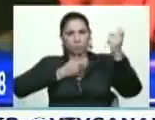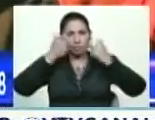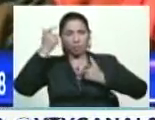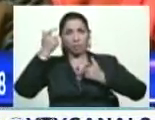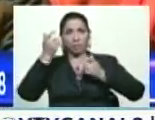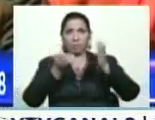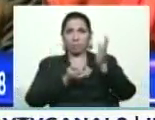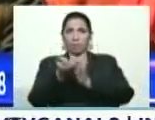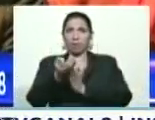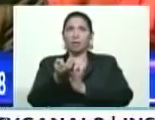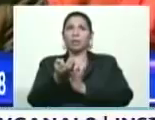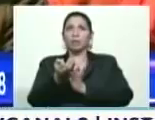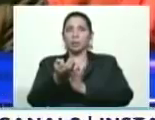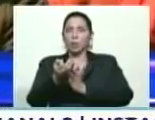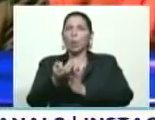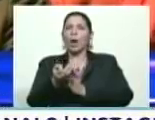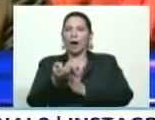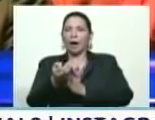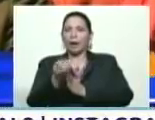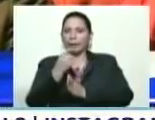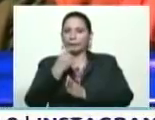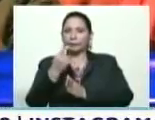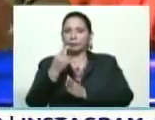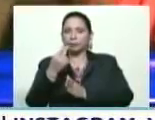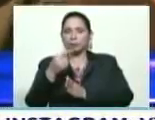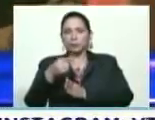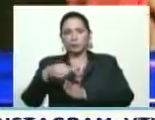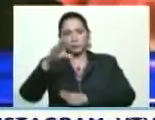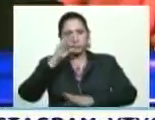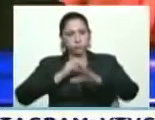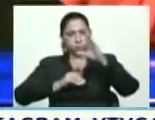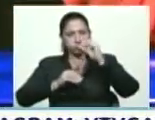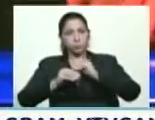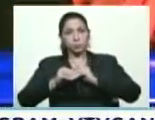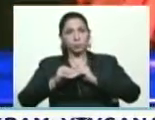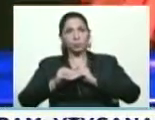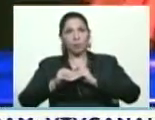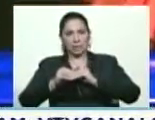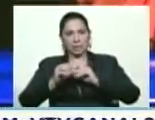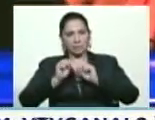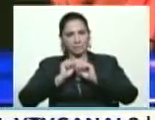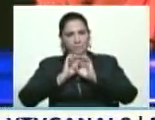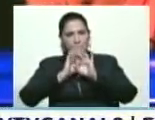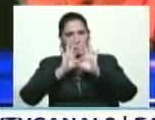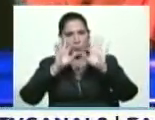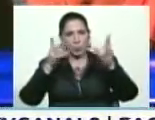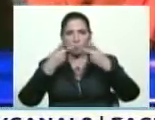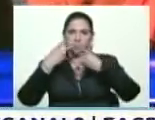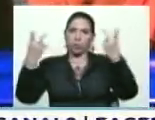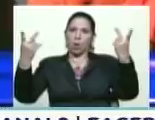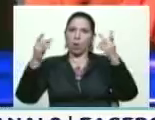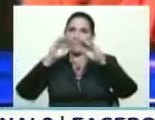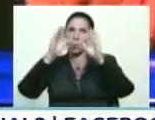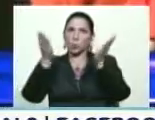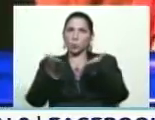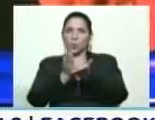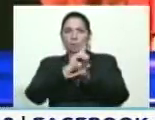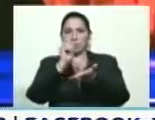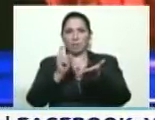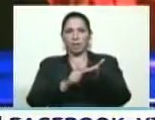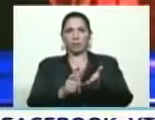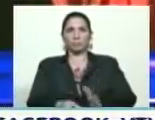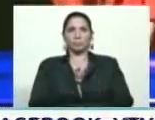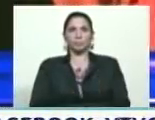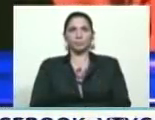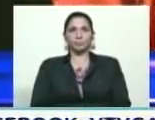Chávez sacó esa doctrina de un baúl y la puso a brillar en el mundo entero. Мы следуем